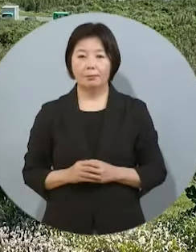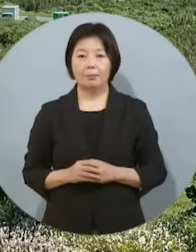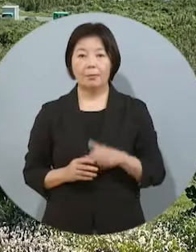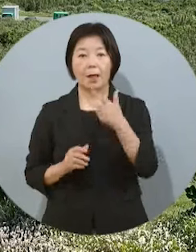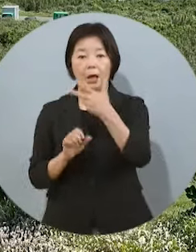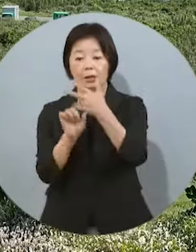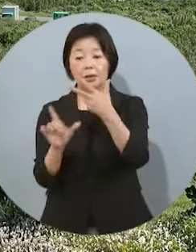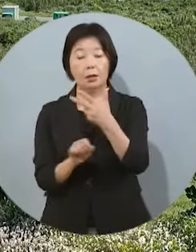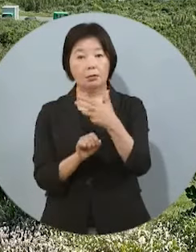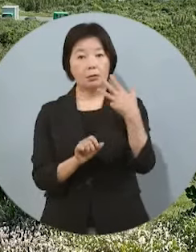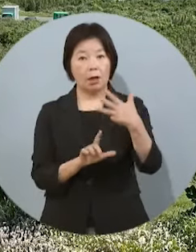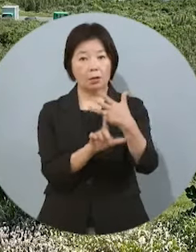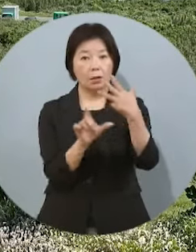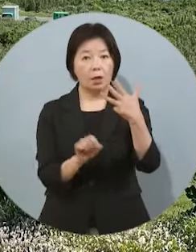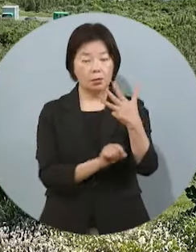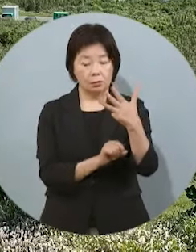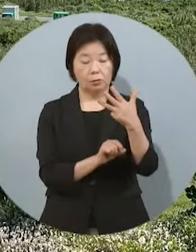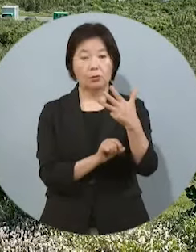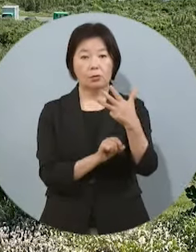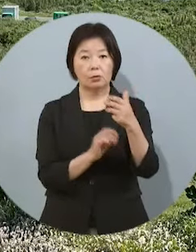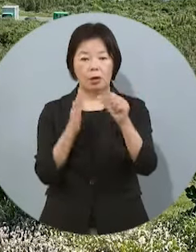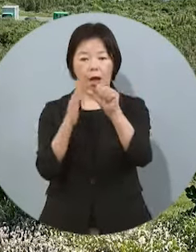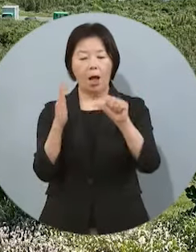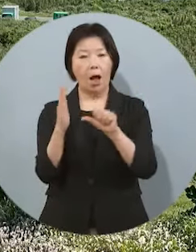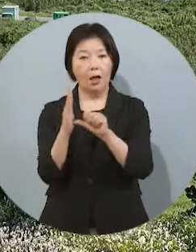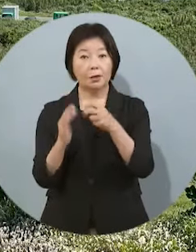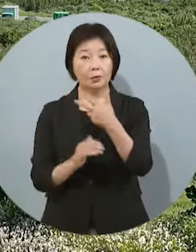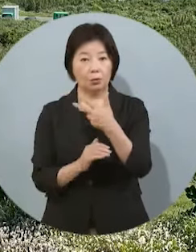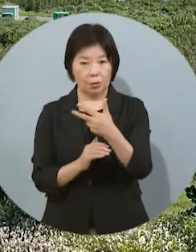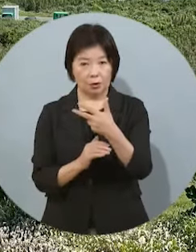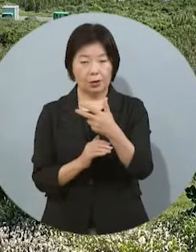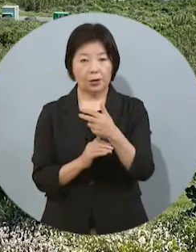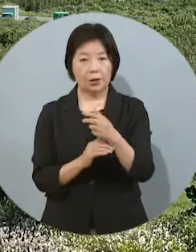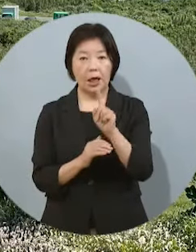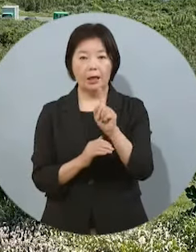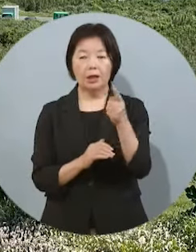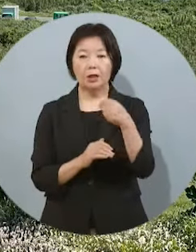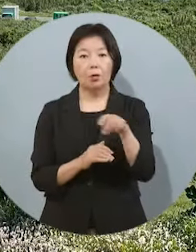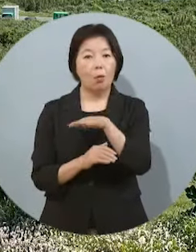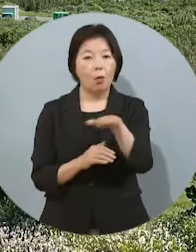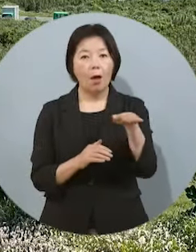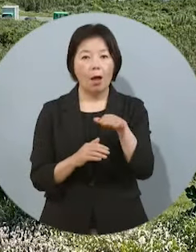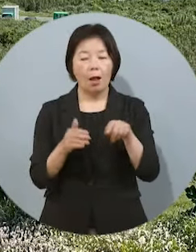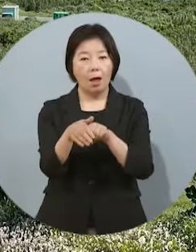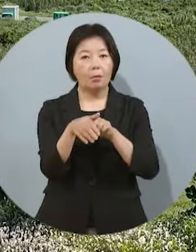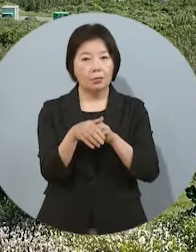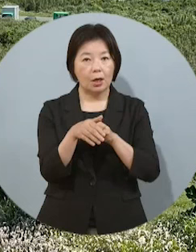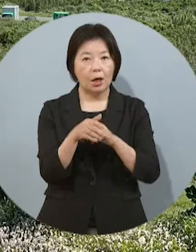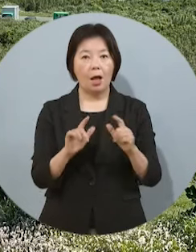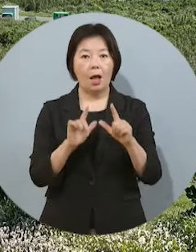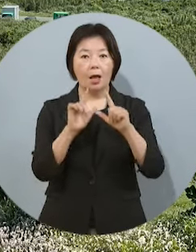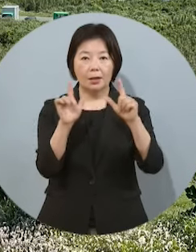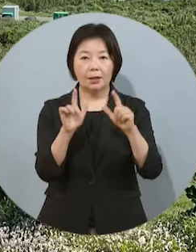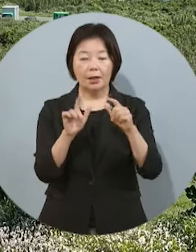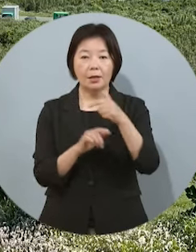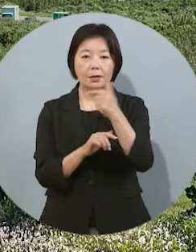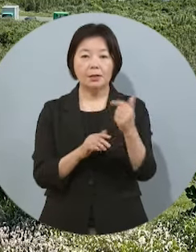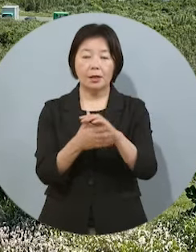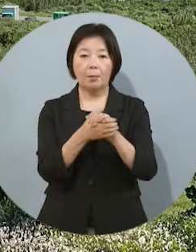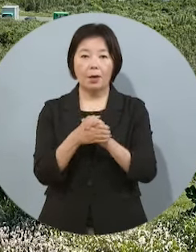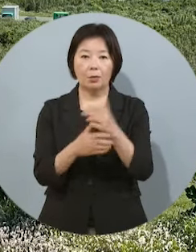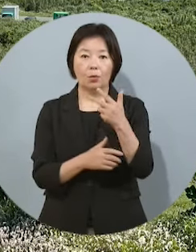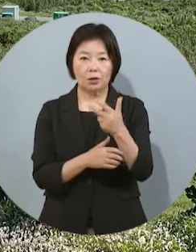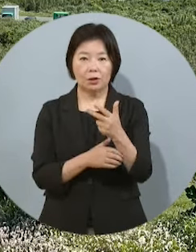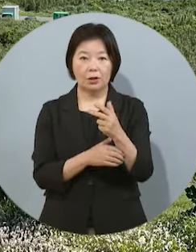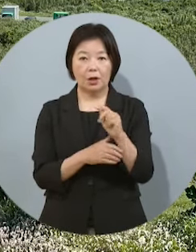7月と8月の実施は、あきる野市、檜原村、東大和市、奥多摩